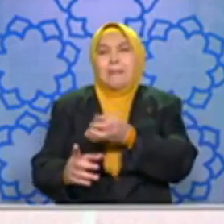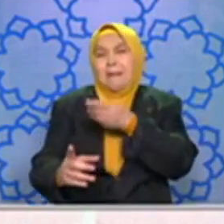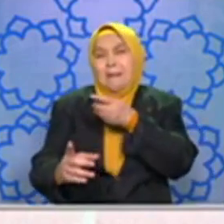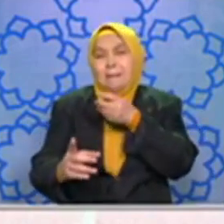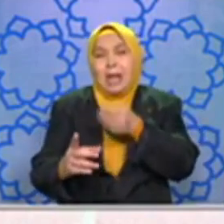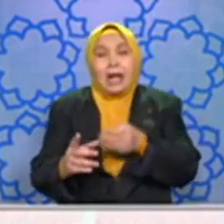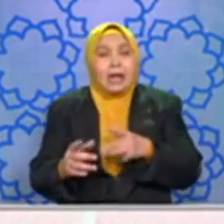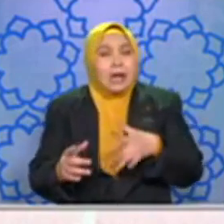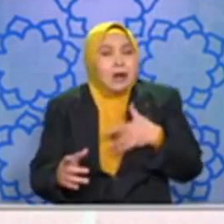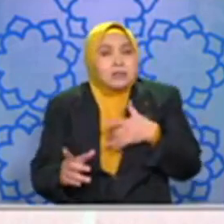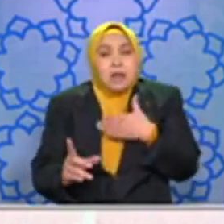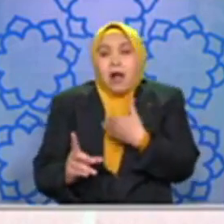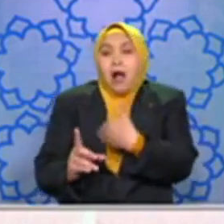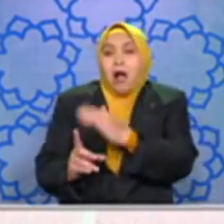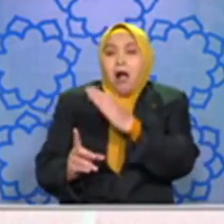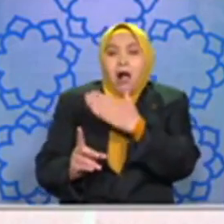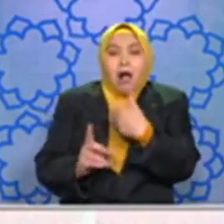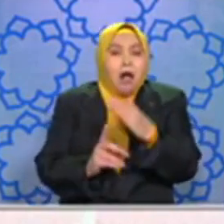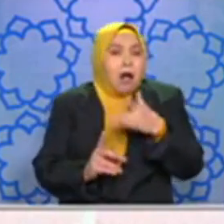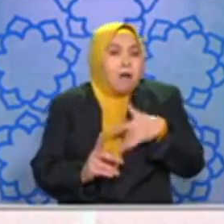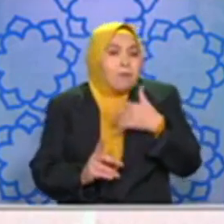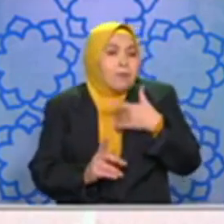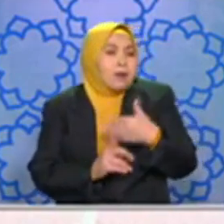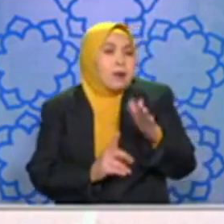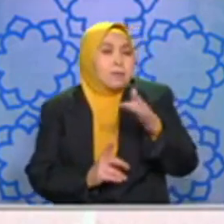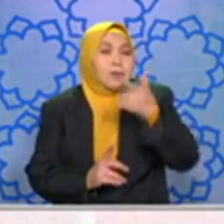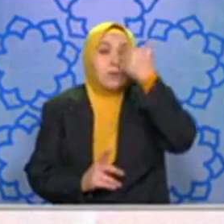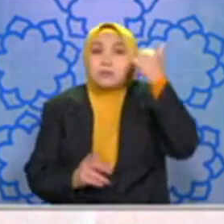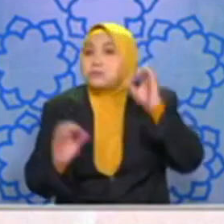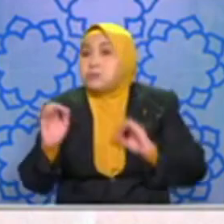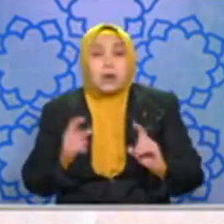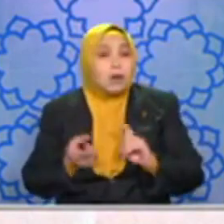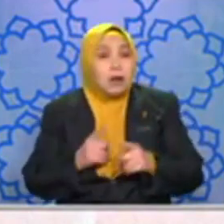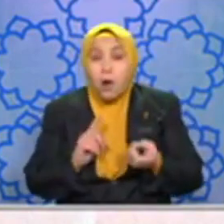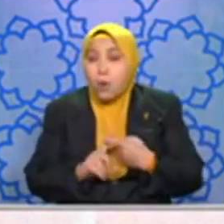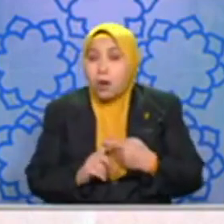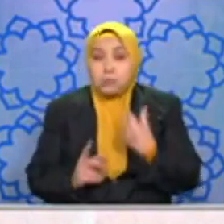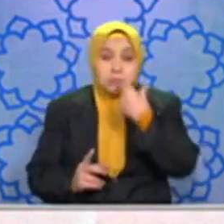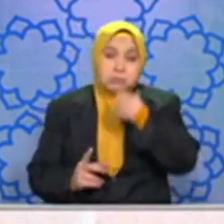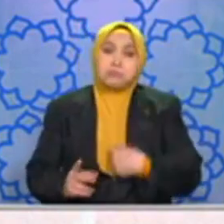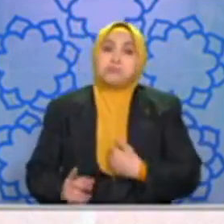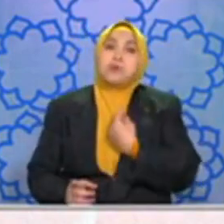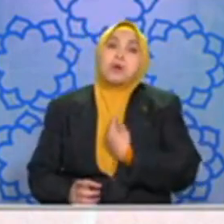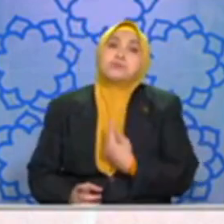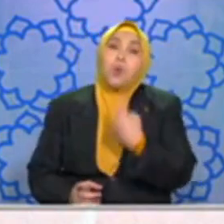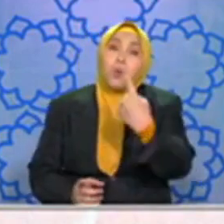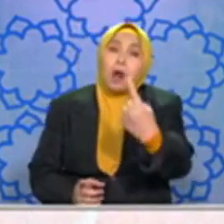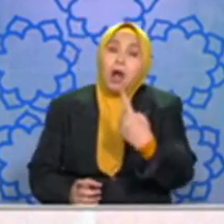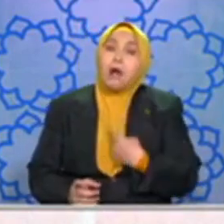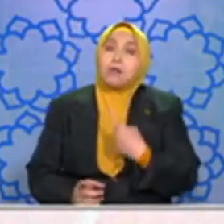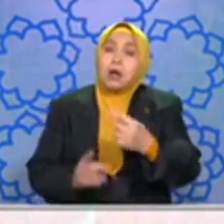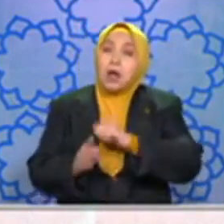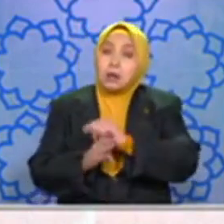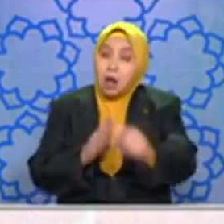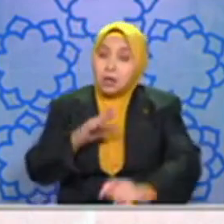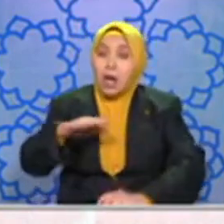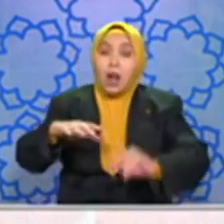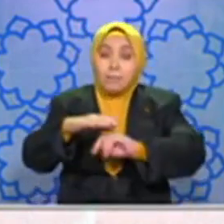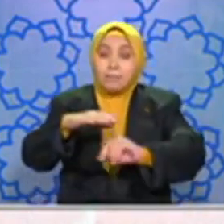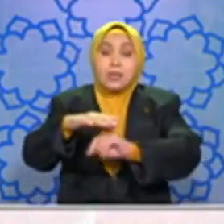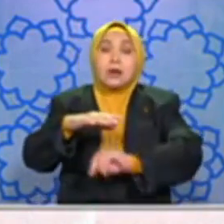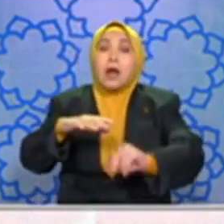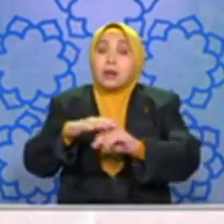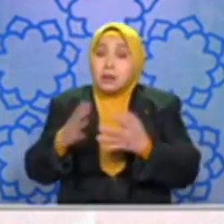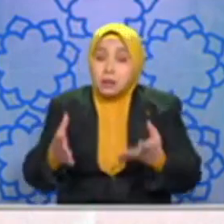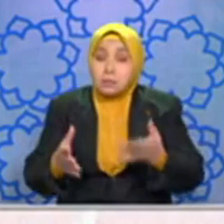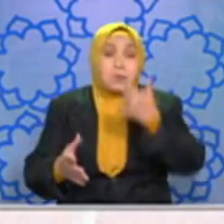rasa terusir. Ya, mengapa terusir? Pasal tak ada kawan Ustaz. Ya, berseorangan sahaja di akhirat, di neraka itu, kerana